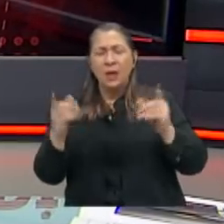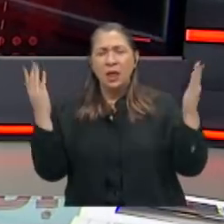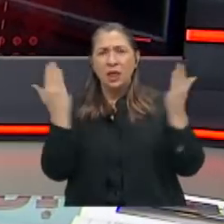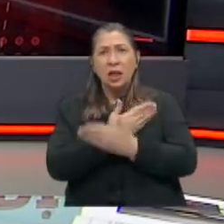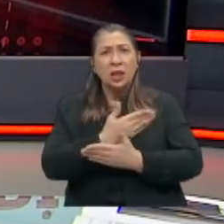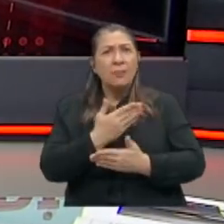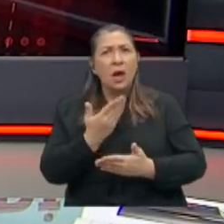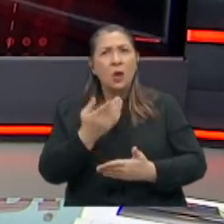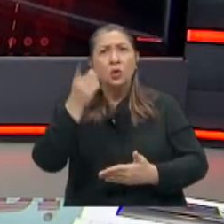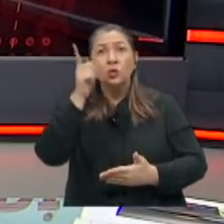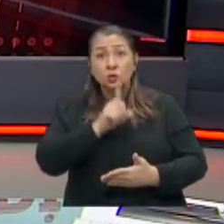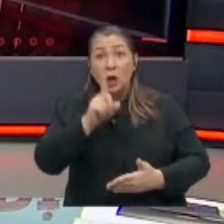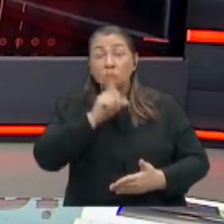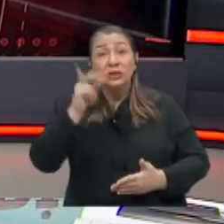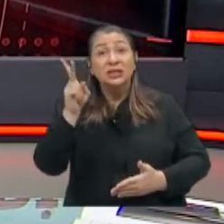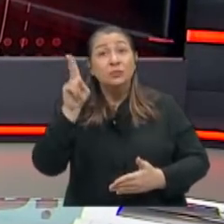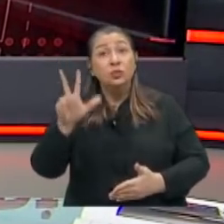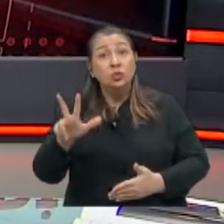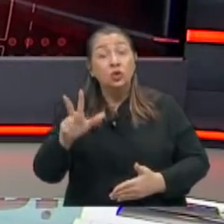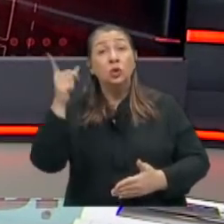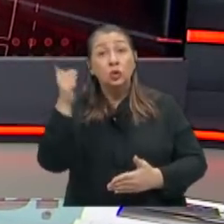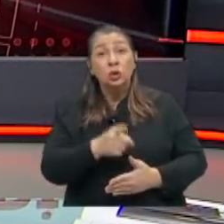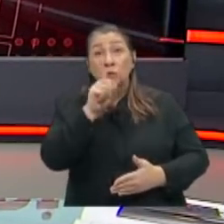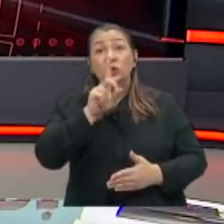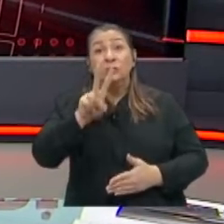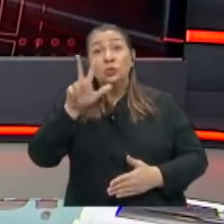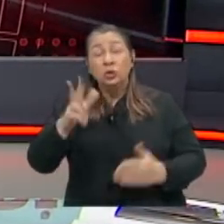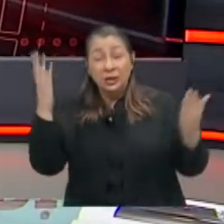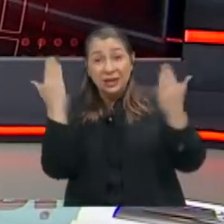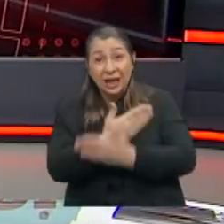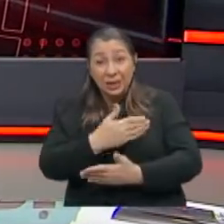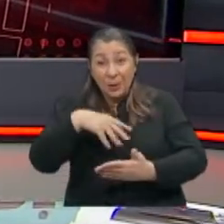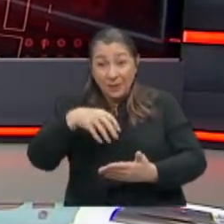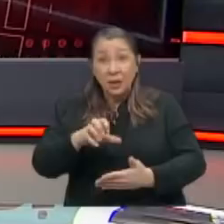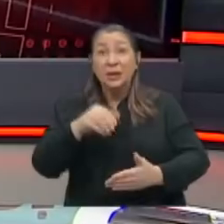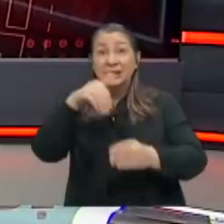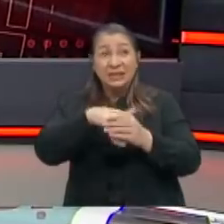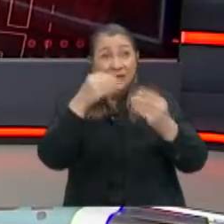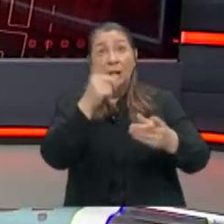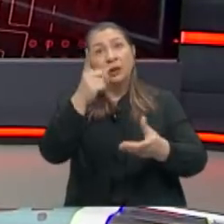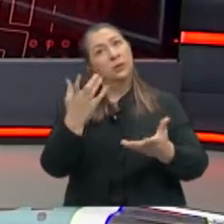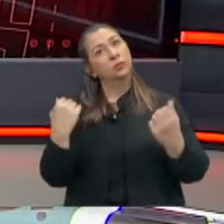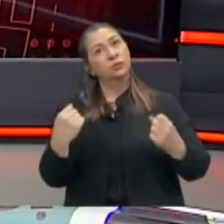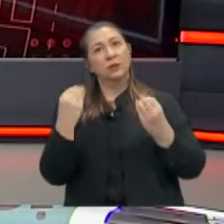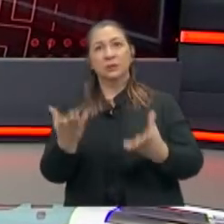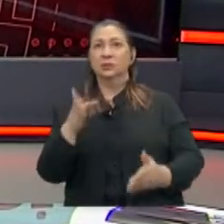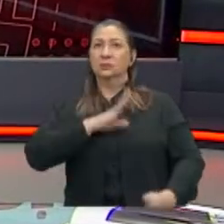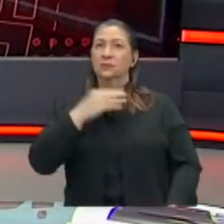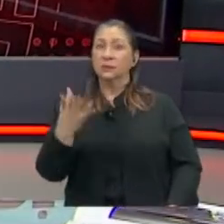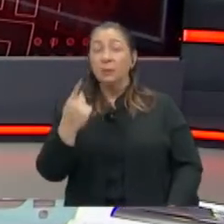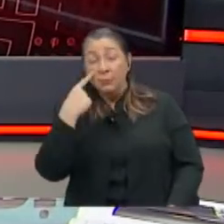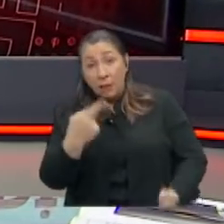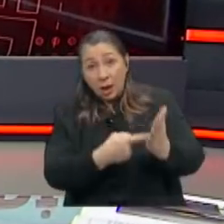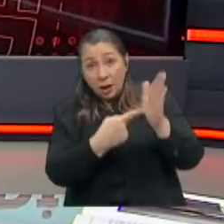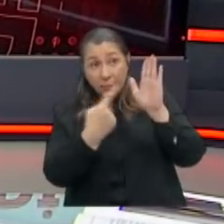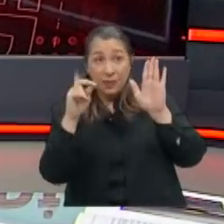payı %123. %123 yanılma payıyla seçime girerseniz Allah size selamet versin. Bir bakın